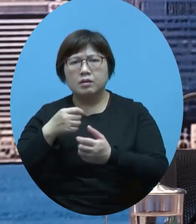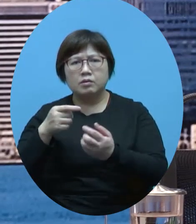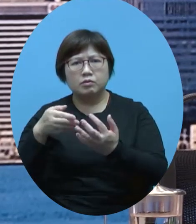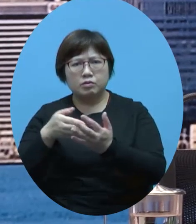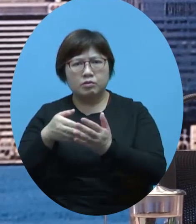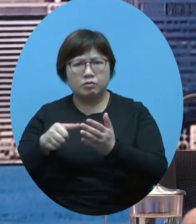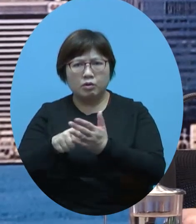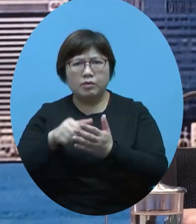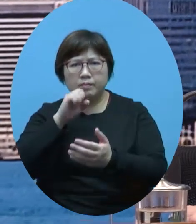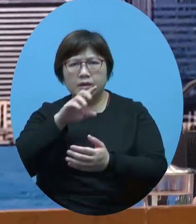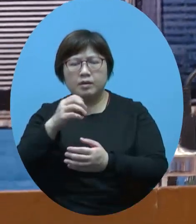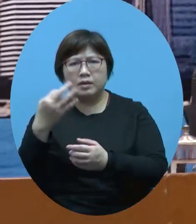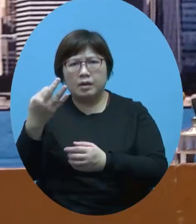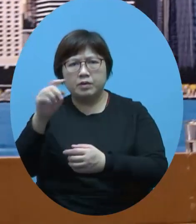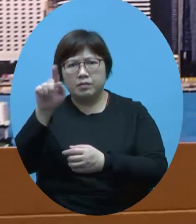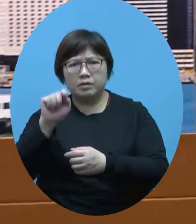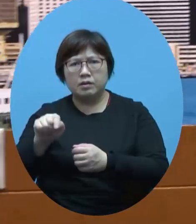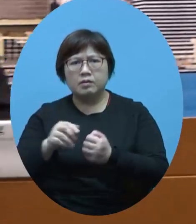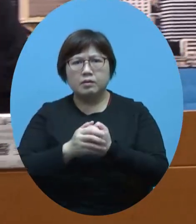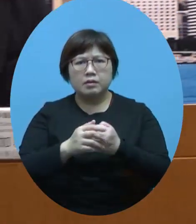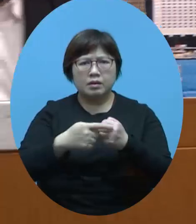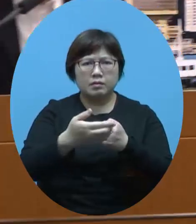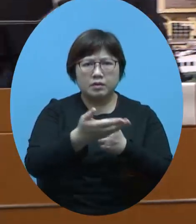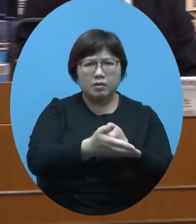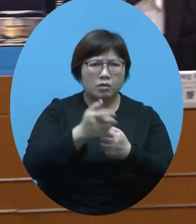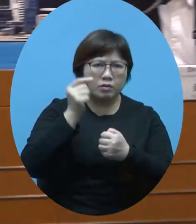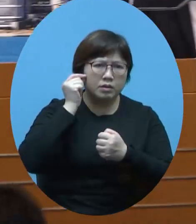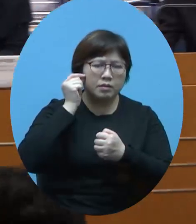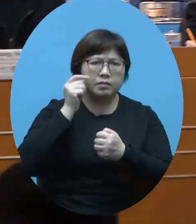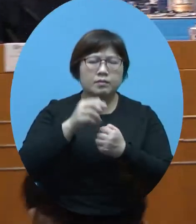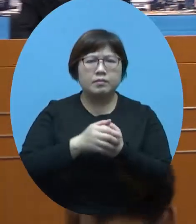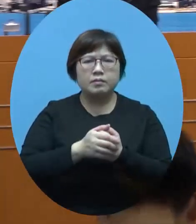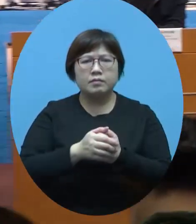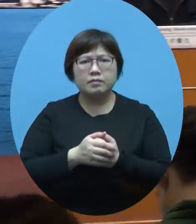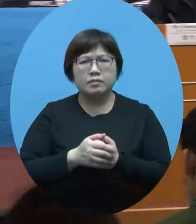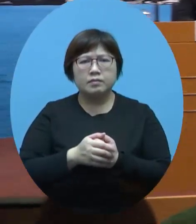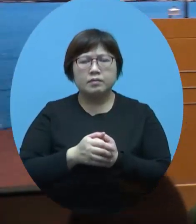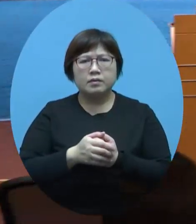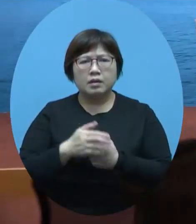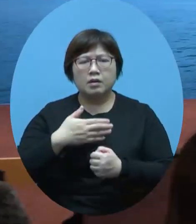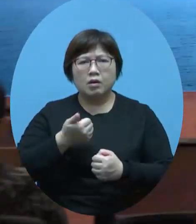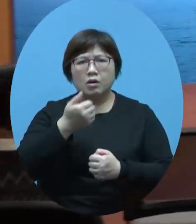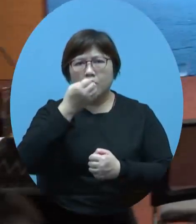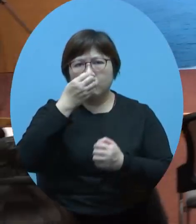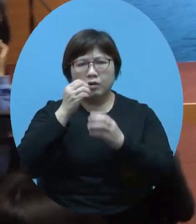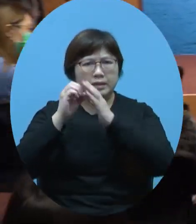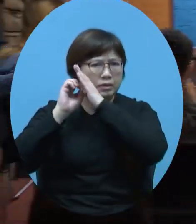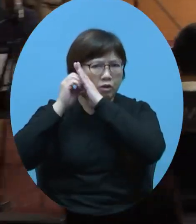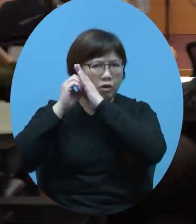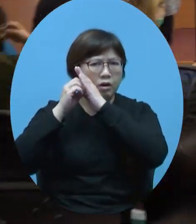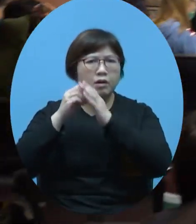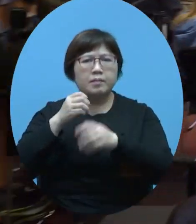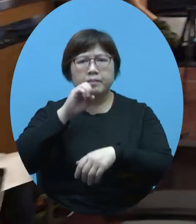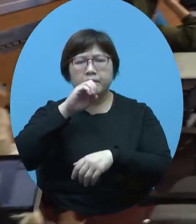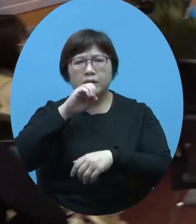3。咁第一位呢邊嗰位女士，擺電話去。 你好，香港電台啊，想問翻咧馬